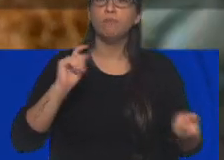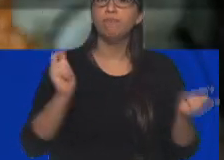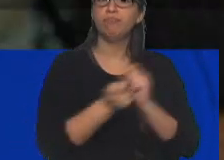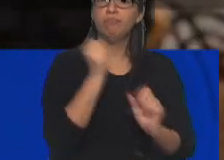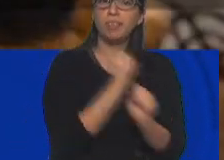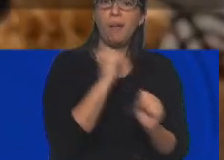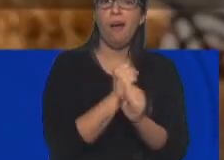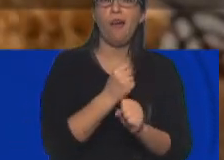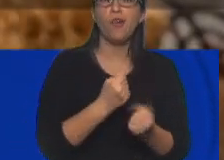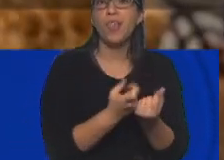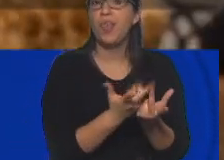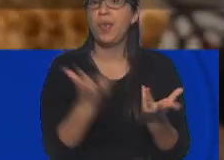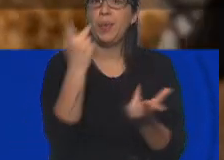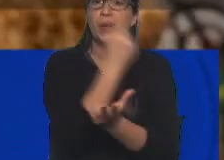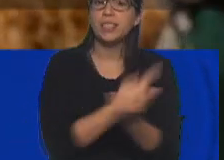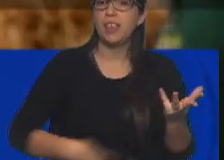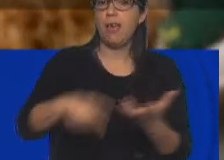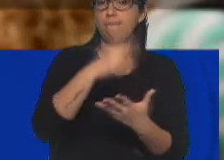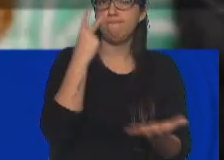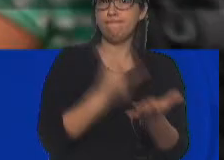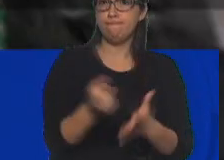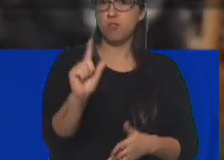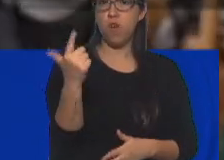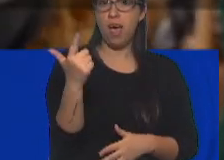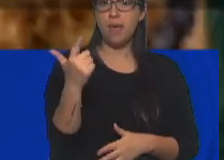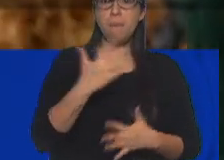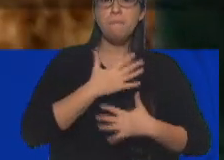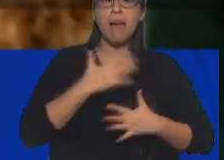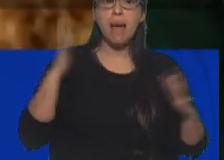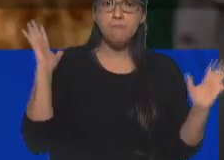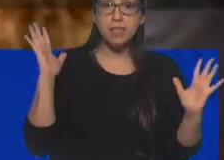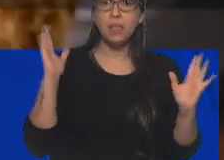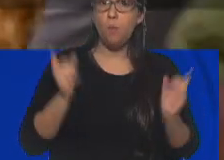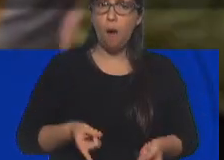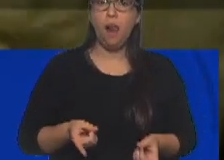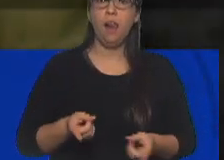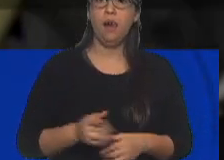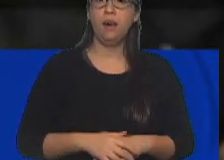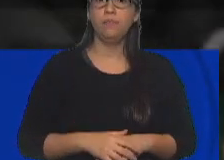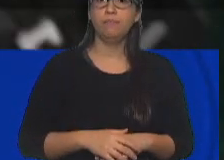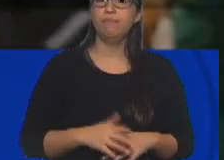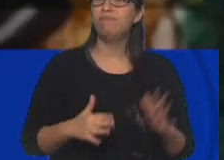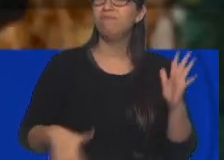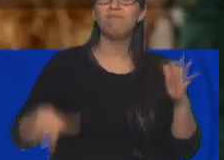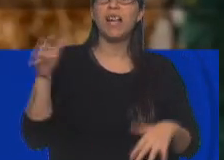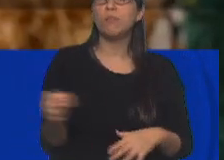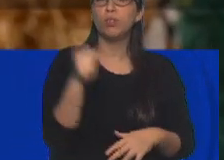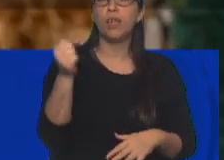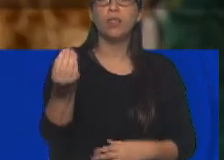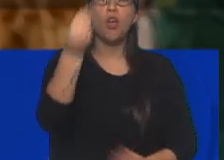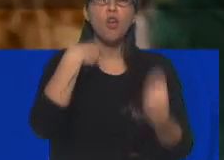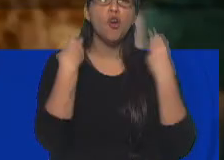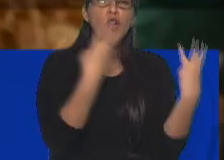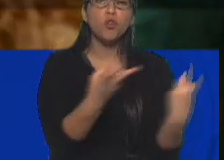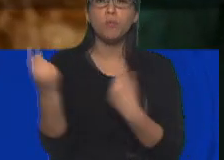réforme des travailleurs, mais aussi de la biodiversité. Mais pour moi, c'est surtout là aussi la santé des consommateurs et des citoyens.